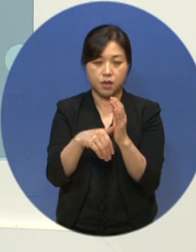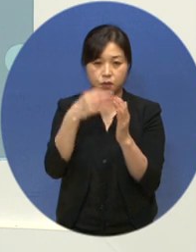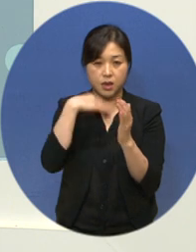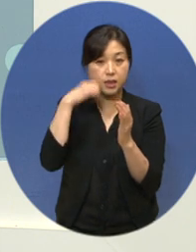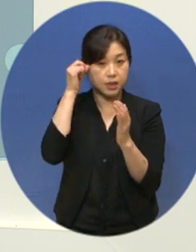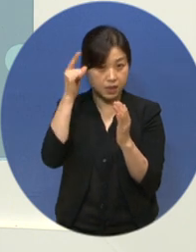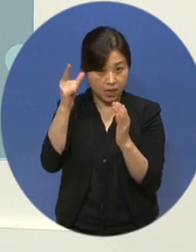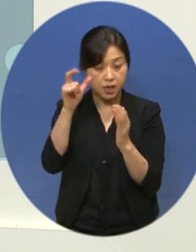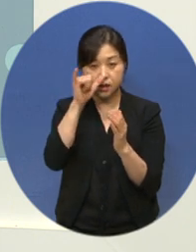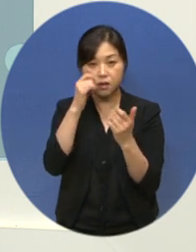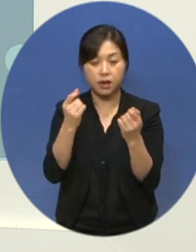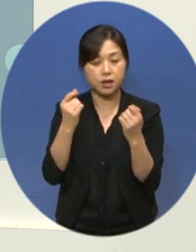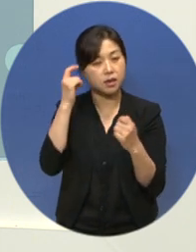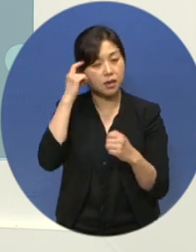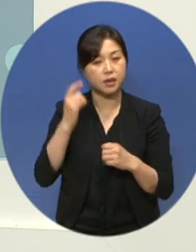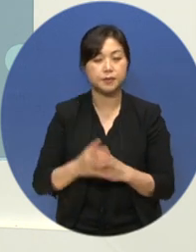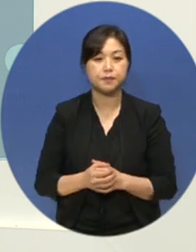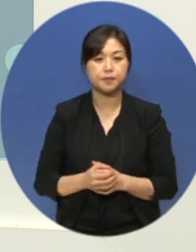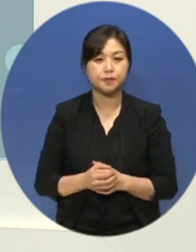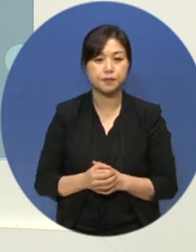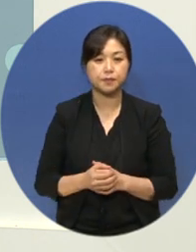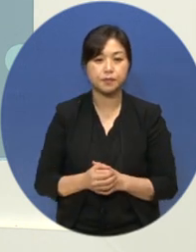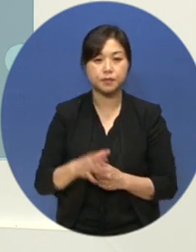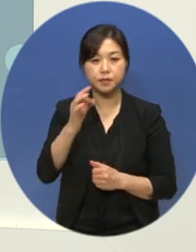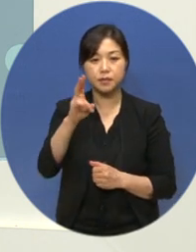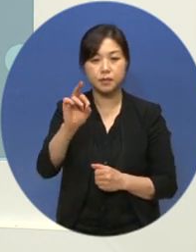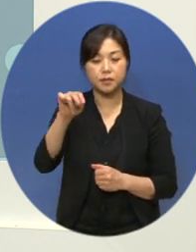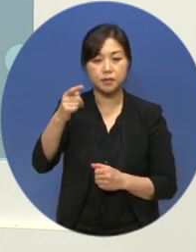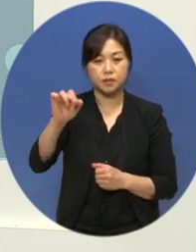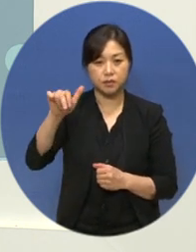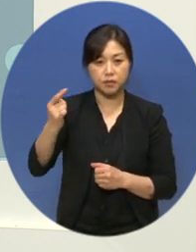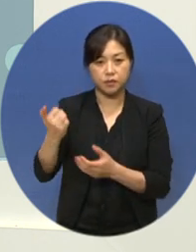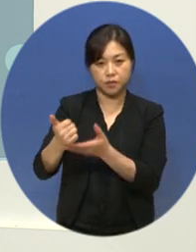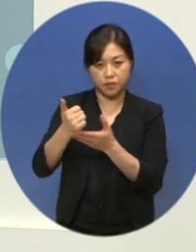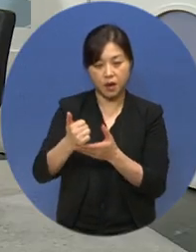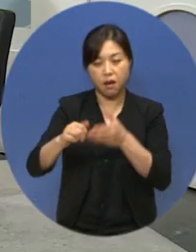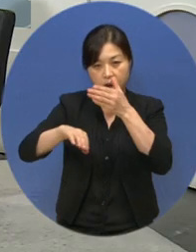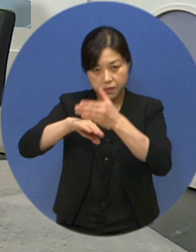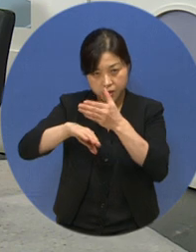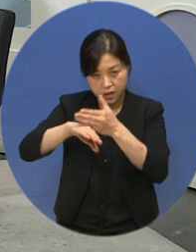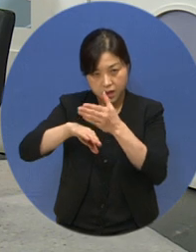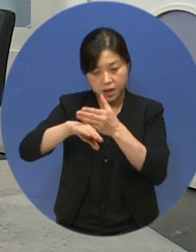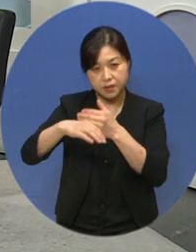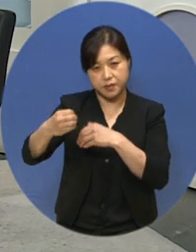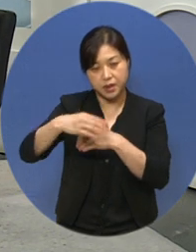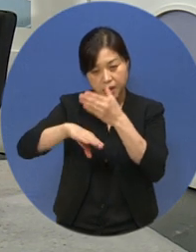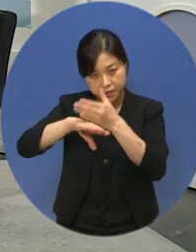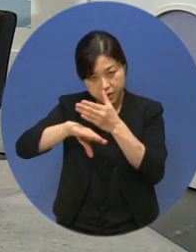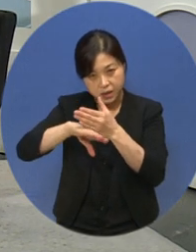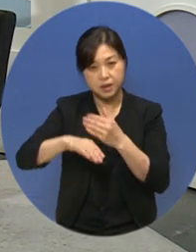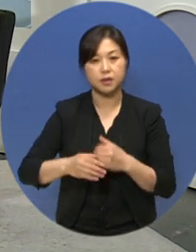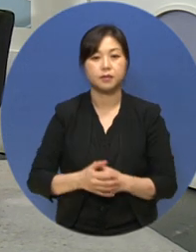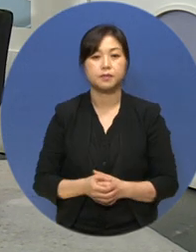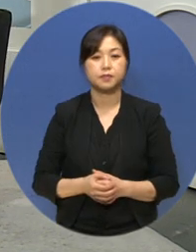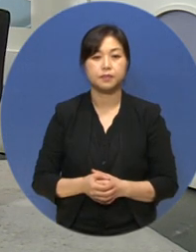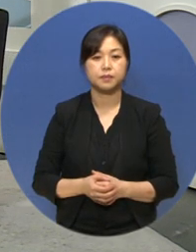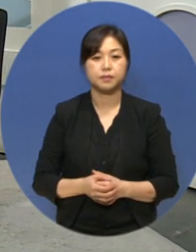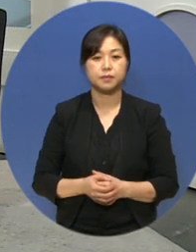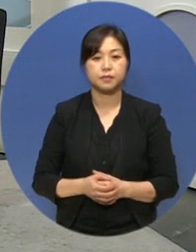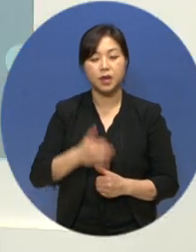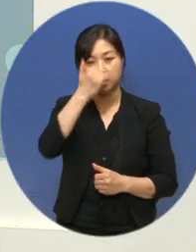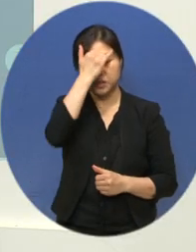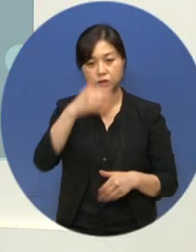같습니다 네 오늘 예 양성 조 치 사 님 고맙습니다 역사로 5 5 4 4 오늘도